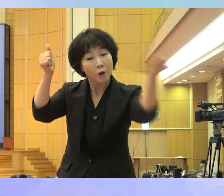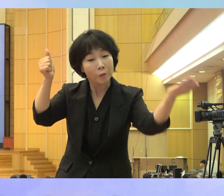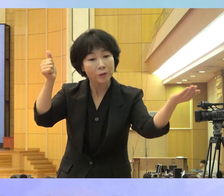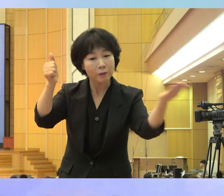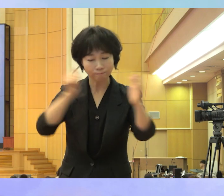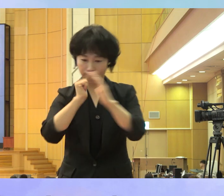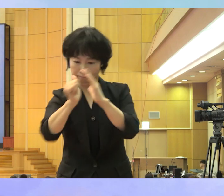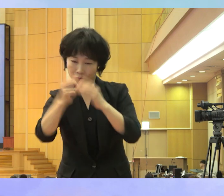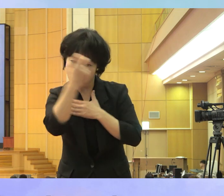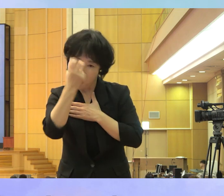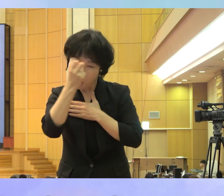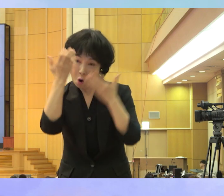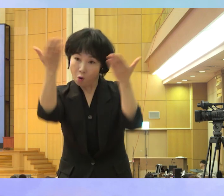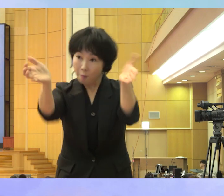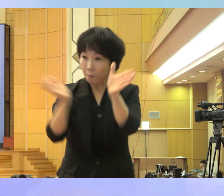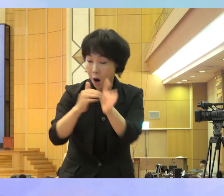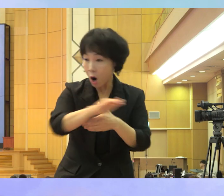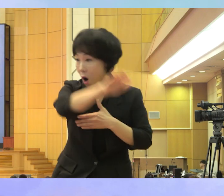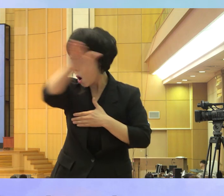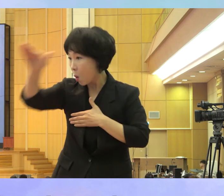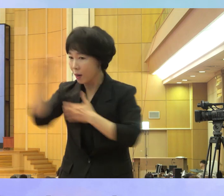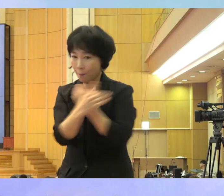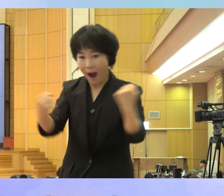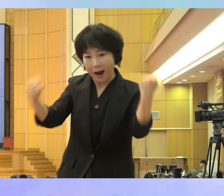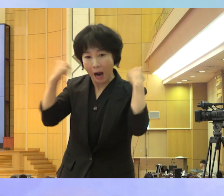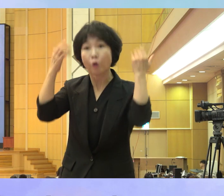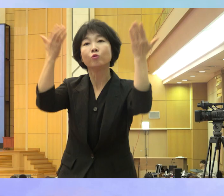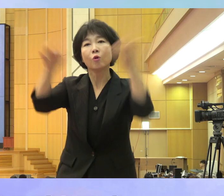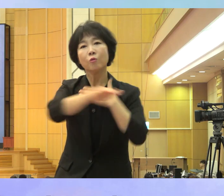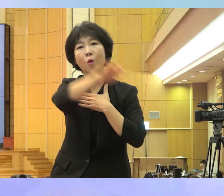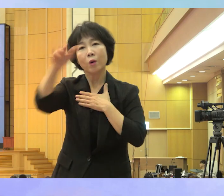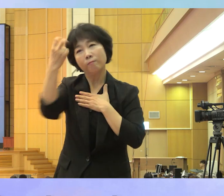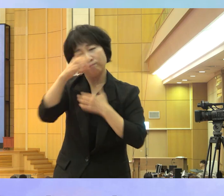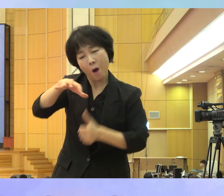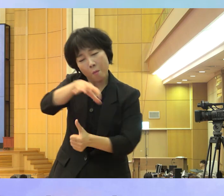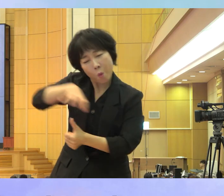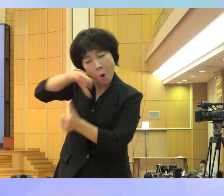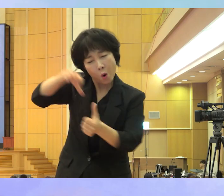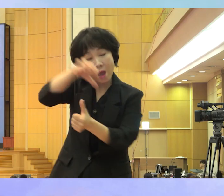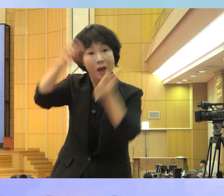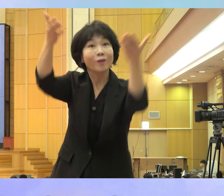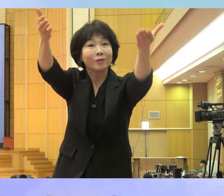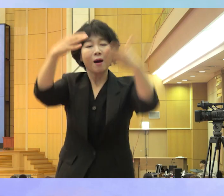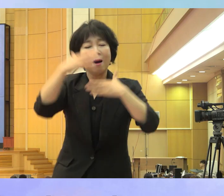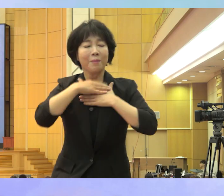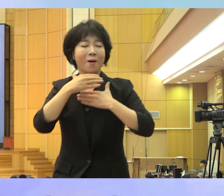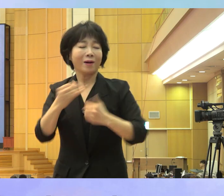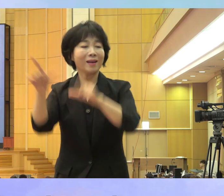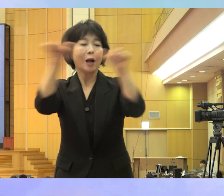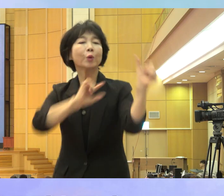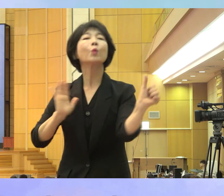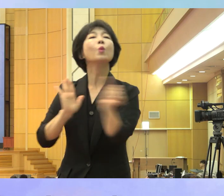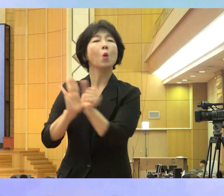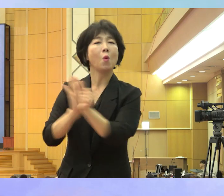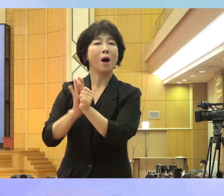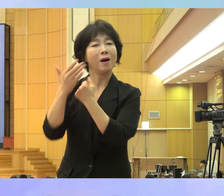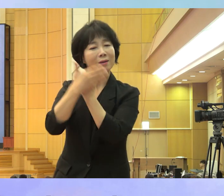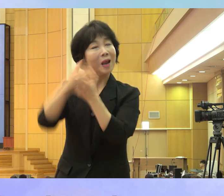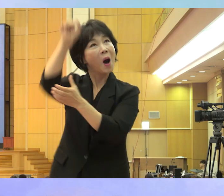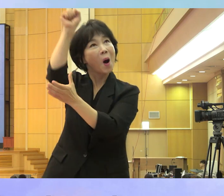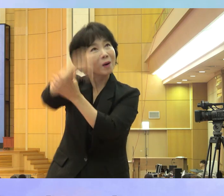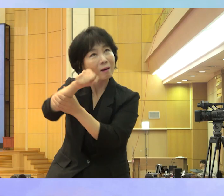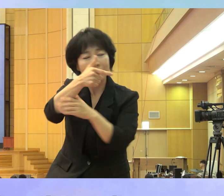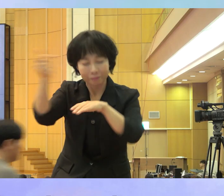출입을 지켜주시고 우리를 강건케 하시고 우리를 보살펴 주신 가운데 평안한 삶을 살 수 있도록 은혜 허락하여